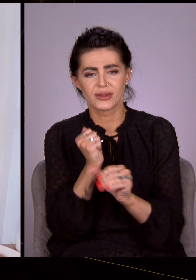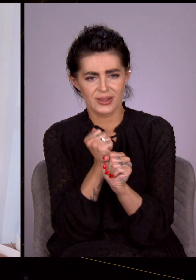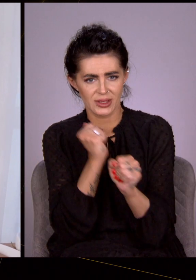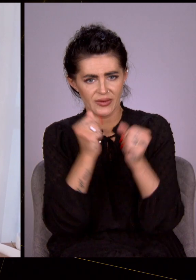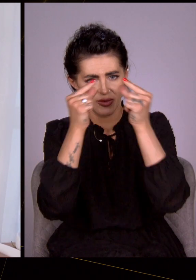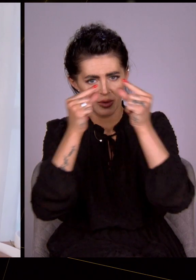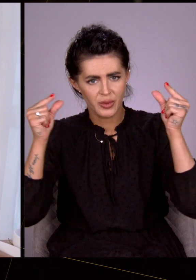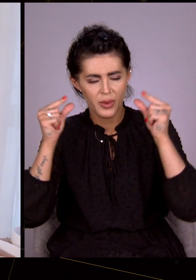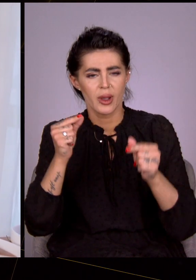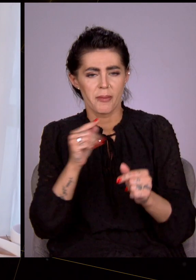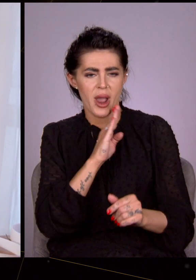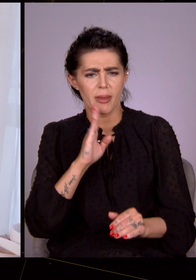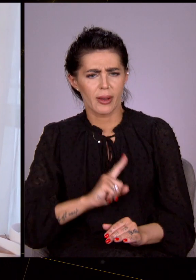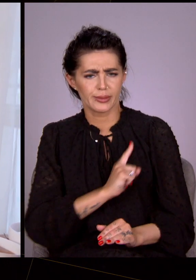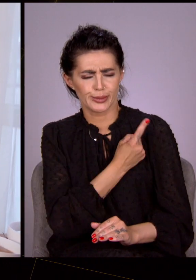віночок.